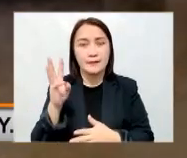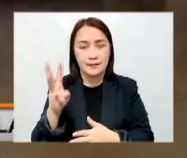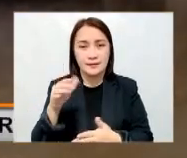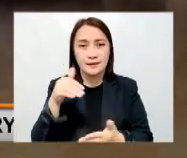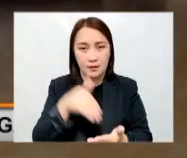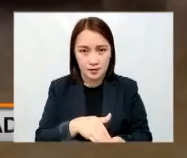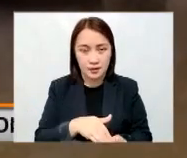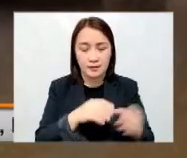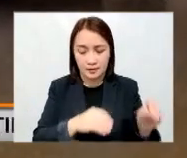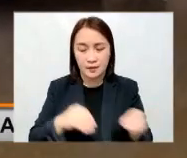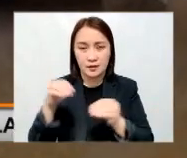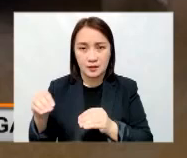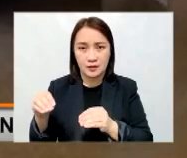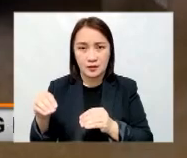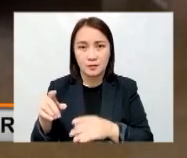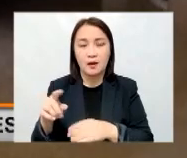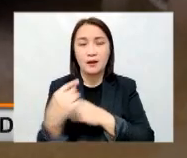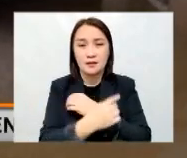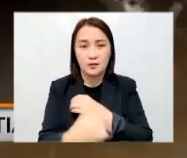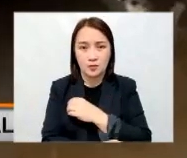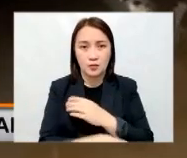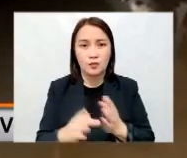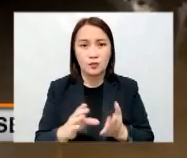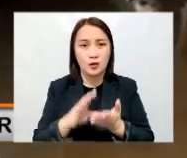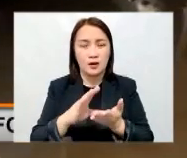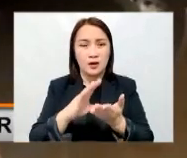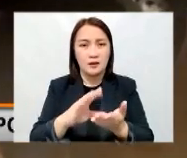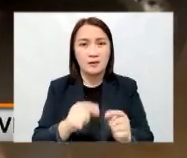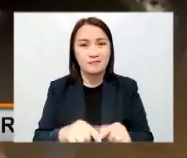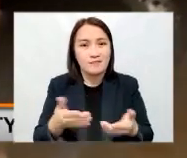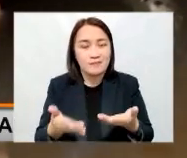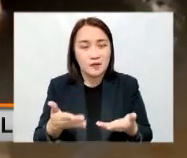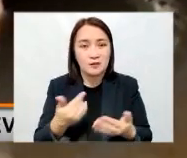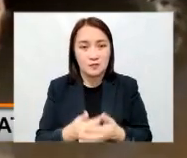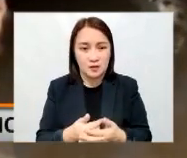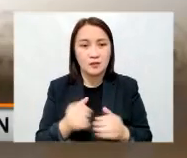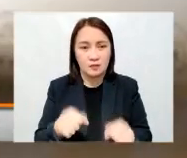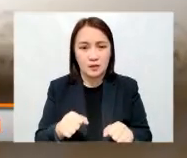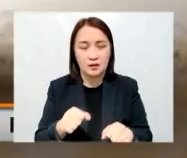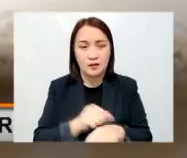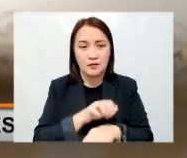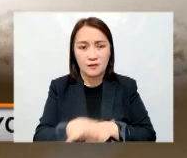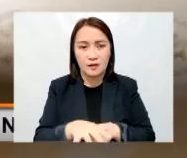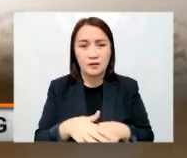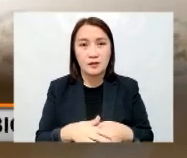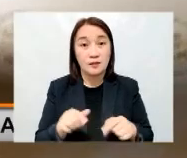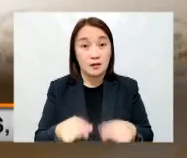pa Zamboanga dahil sa takot na madamay. Halos balik sa normal na raw ngayon ang sitwasyon sa lugar, kaya nagsimula na rin silang